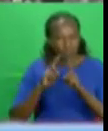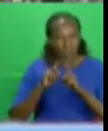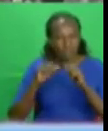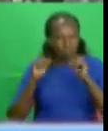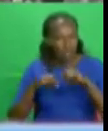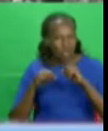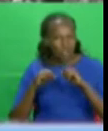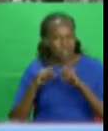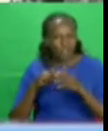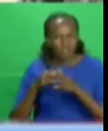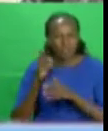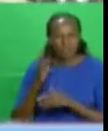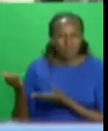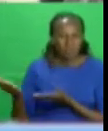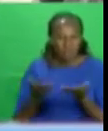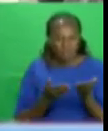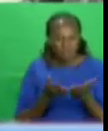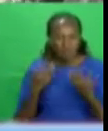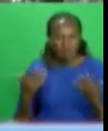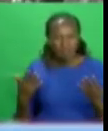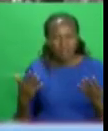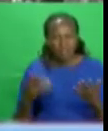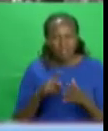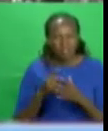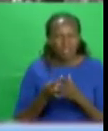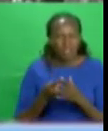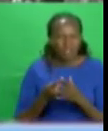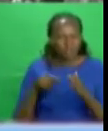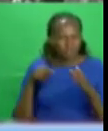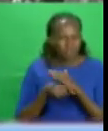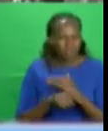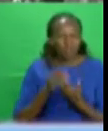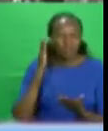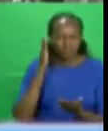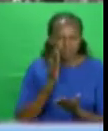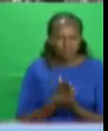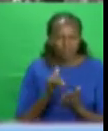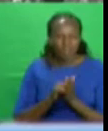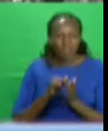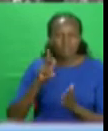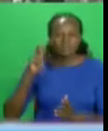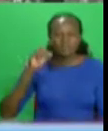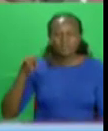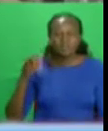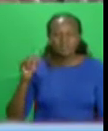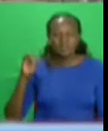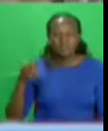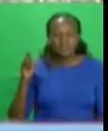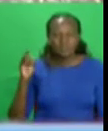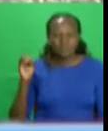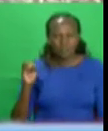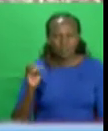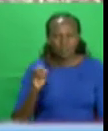sisi tutaletea nyinyi mali na hali, mpaka muingie tunahakikisha kwamba Kajiado governor is a Jubilee